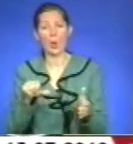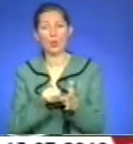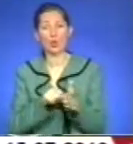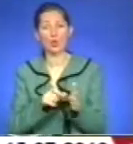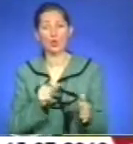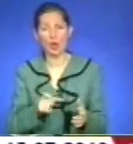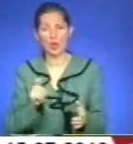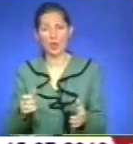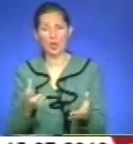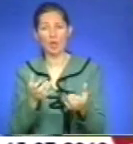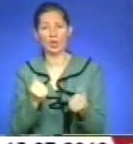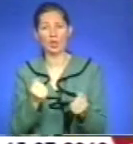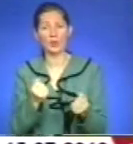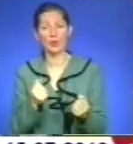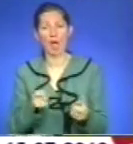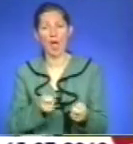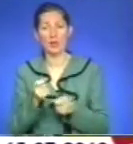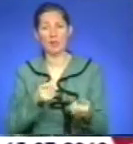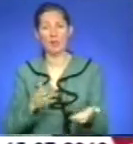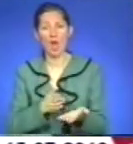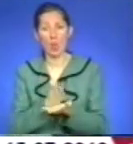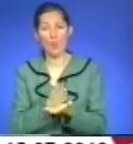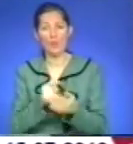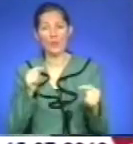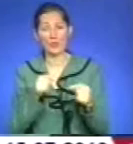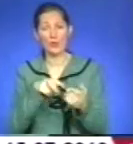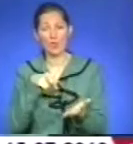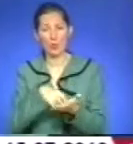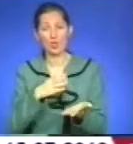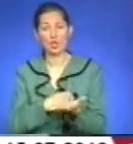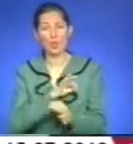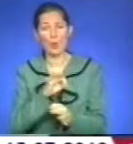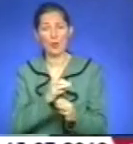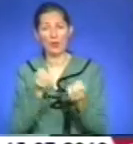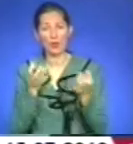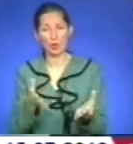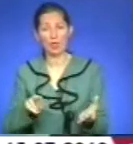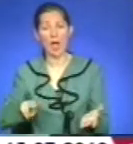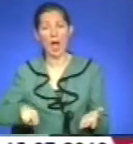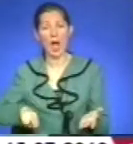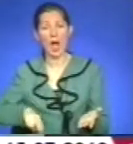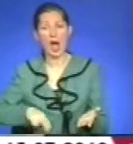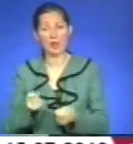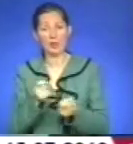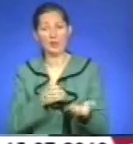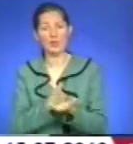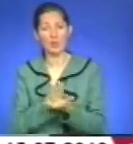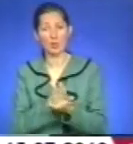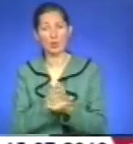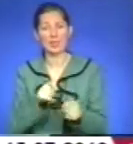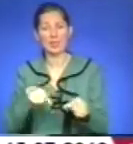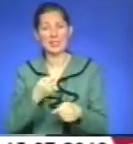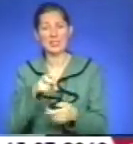громадян отримання адміністративних послуг. І відповідно на пошті впроваджений проєкт «Адміністративні послуги. Спрощений доступ через